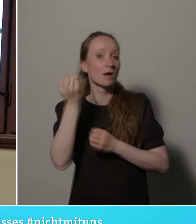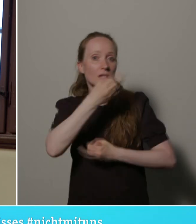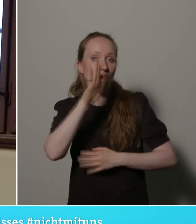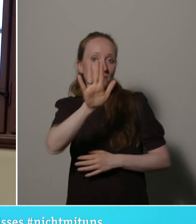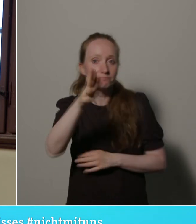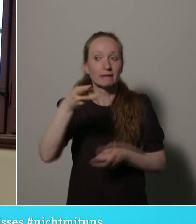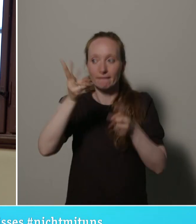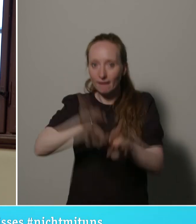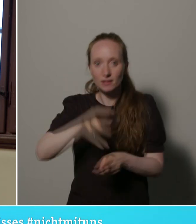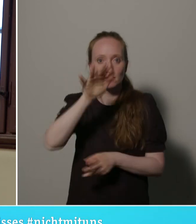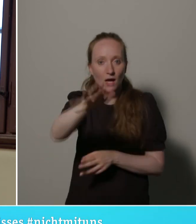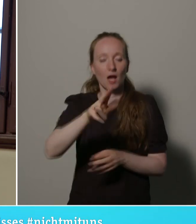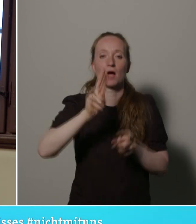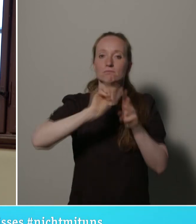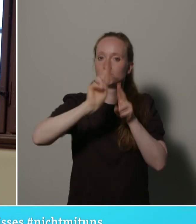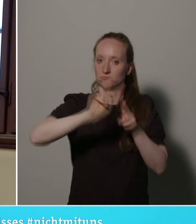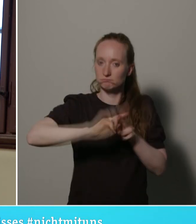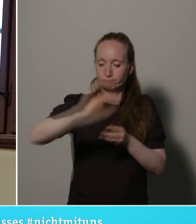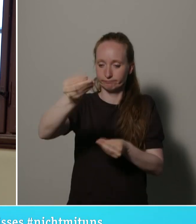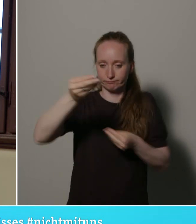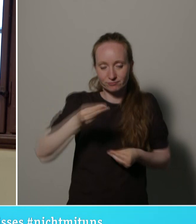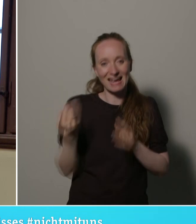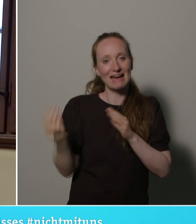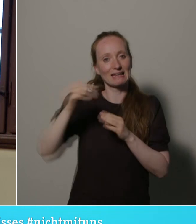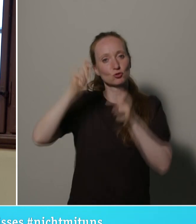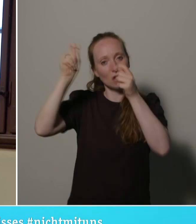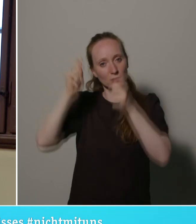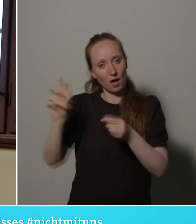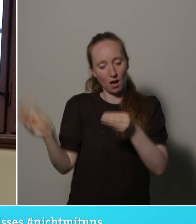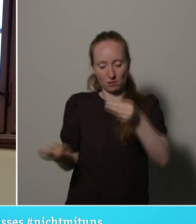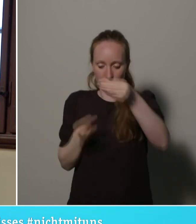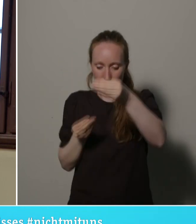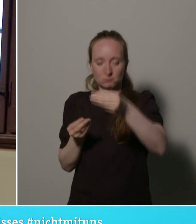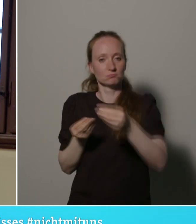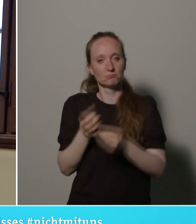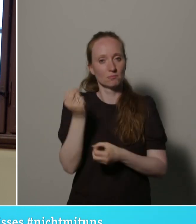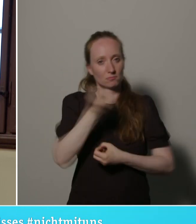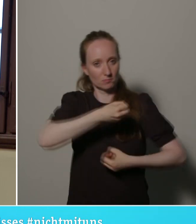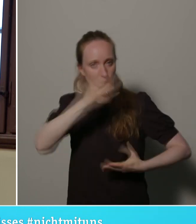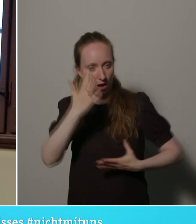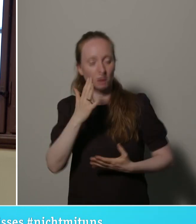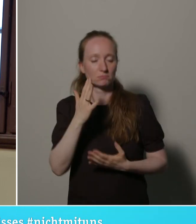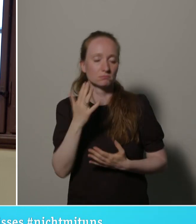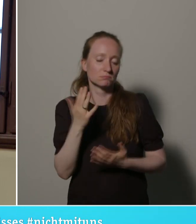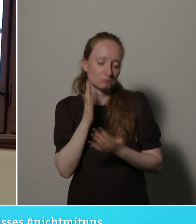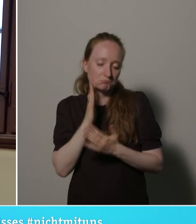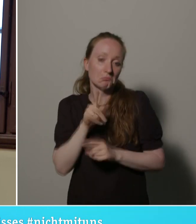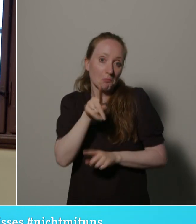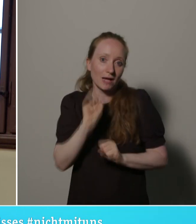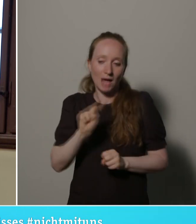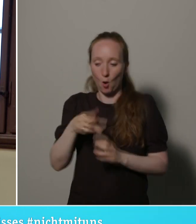kundzutun, dem Einwohnerantrag erweitert oder in veränderter Form zu folgen.